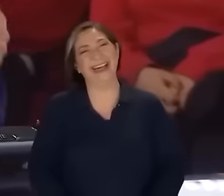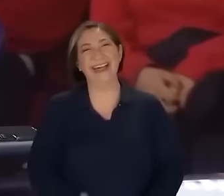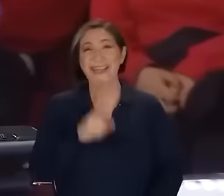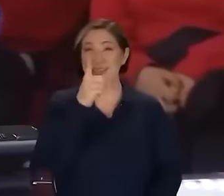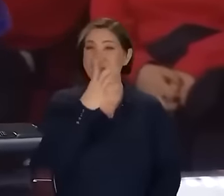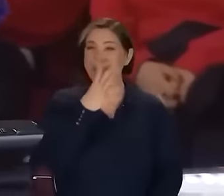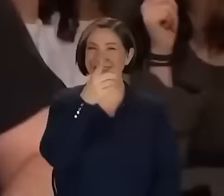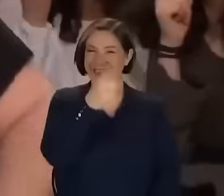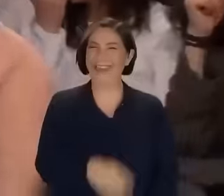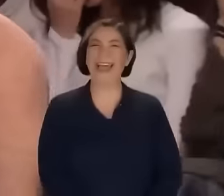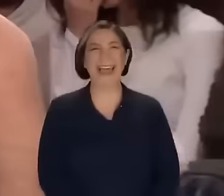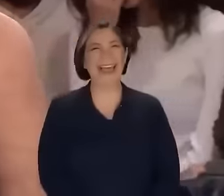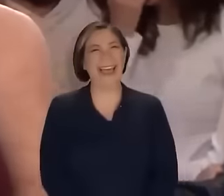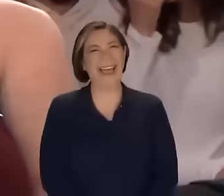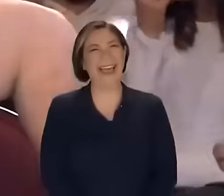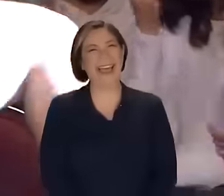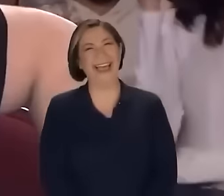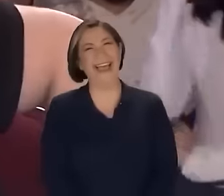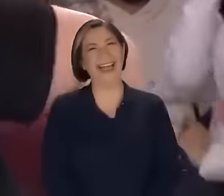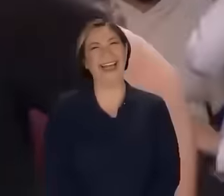Sen bunu biliyorsun.